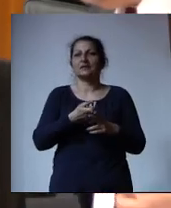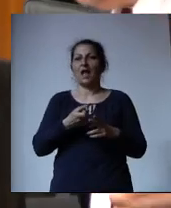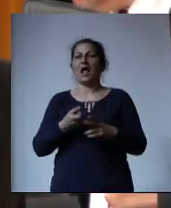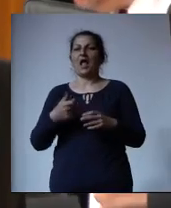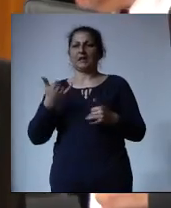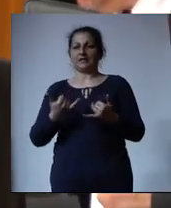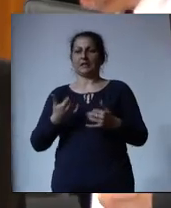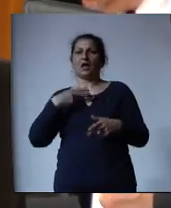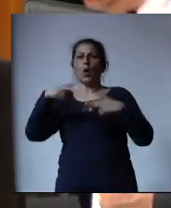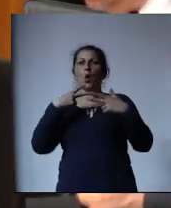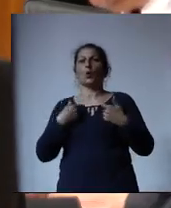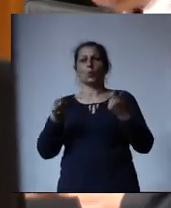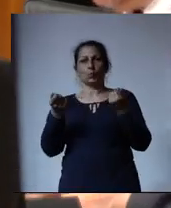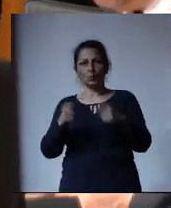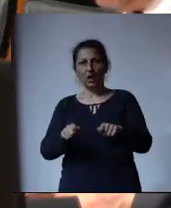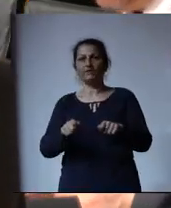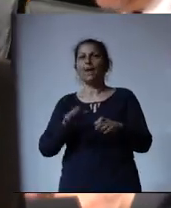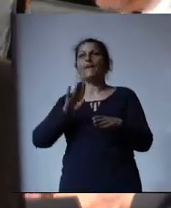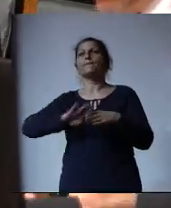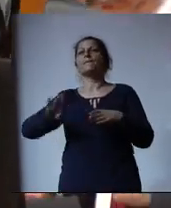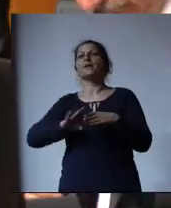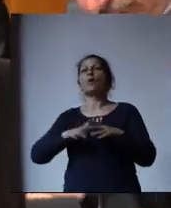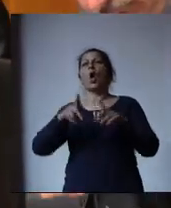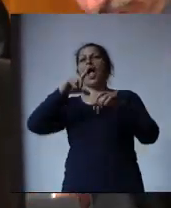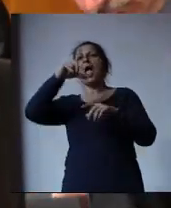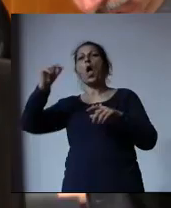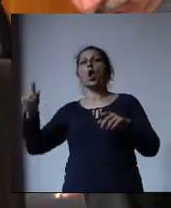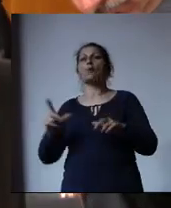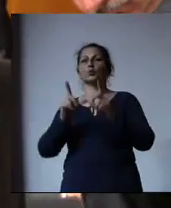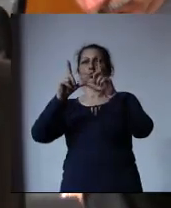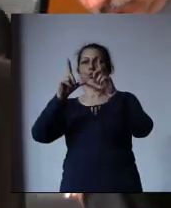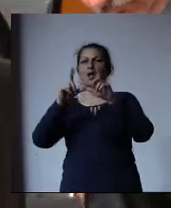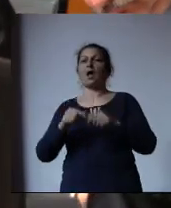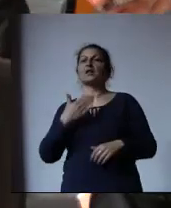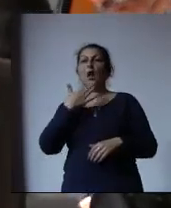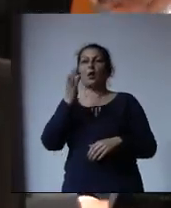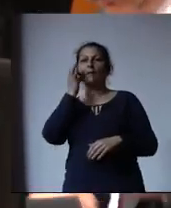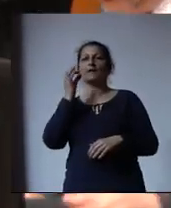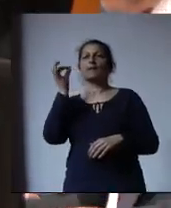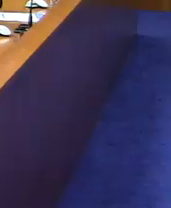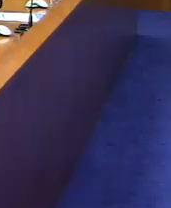hymnou Európskej únie Odov na radosť. Ďakujem pekne, príjemný deň.